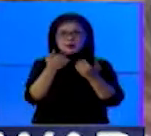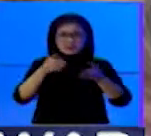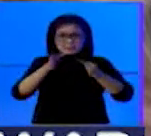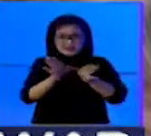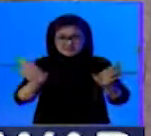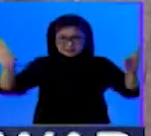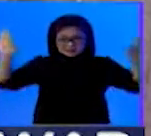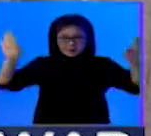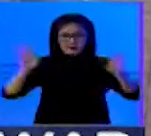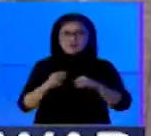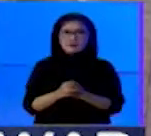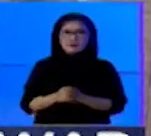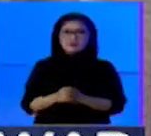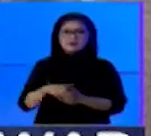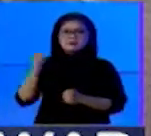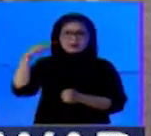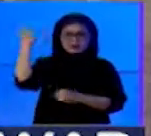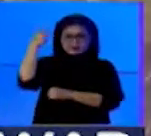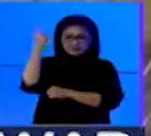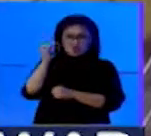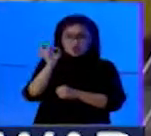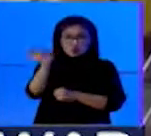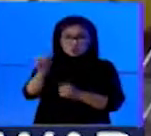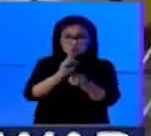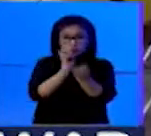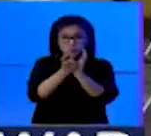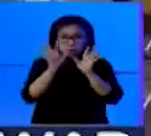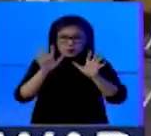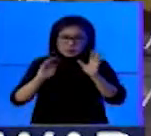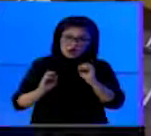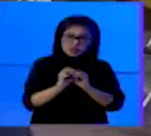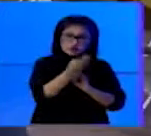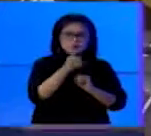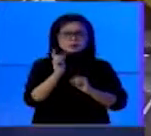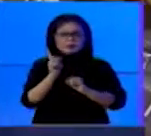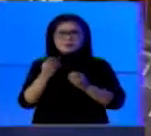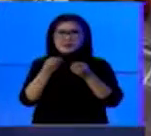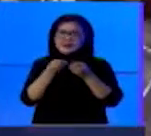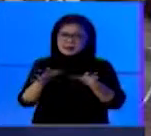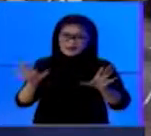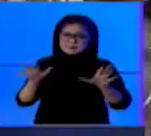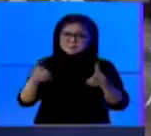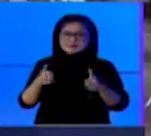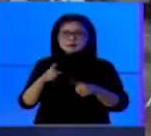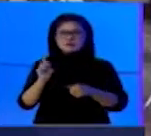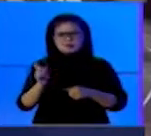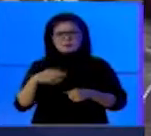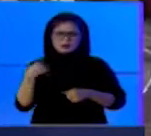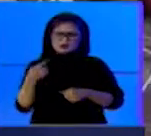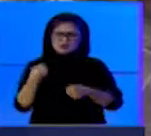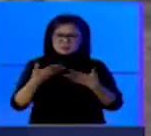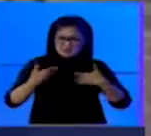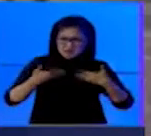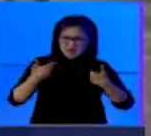yang diadakan Pemkot Surabaya karena gratis. Senang sih. Iya, kalau di rumah sakit kan bayar agak mahal. Kalau